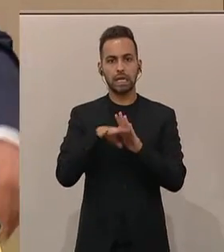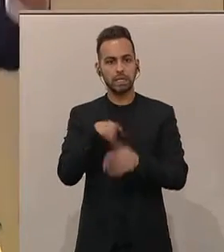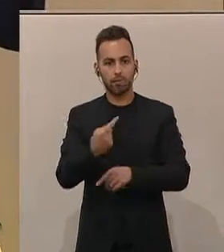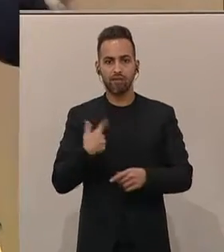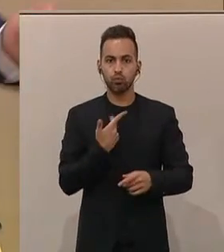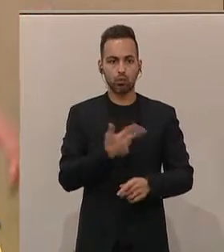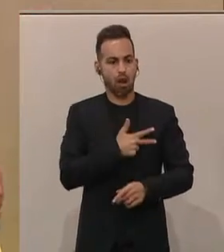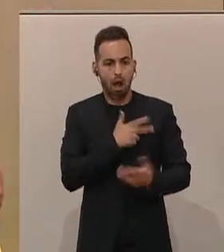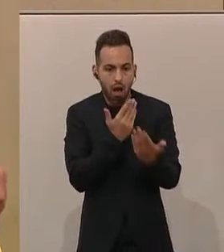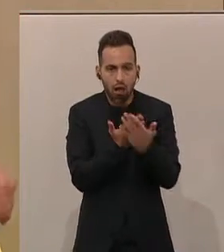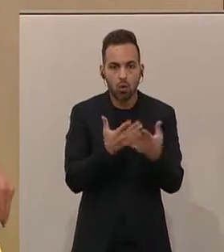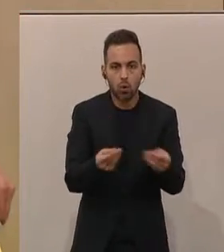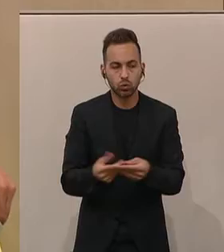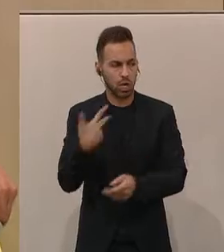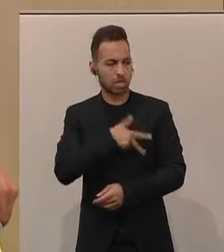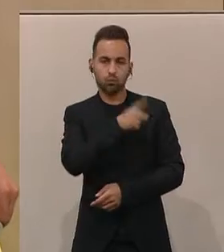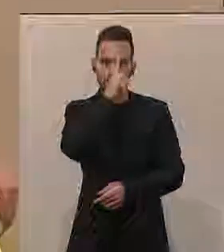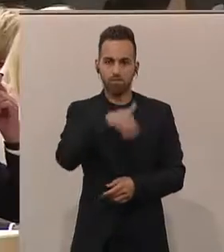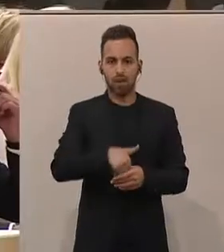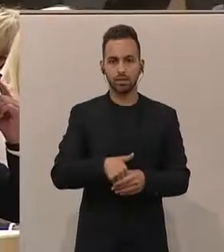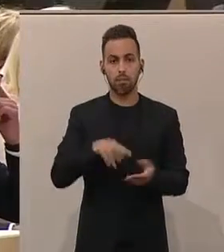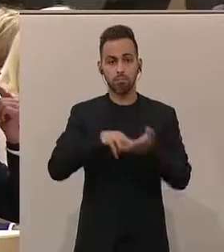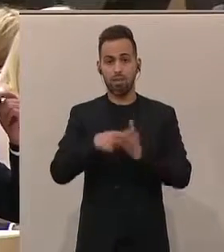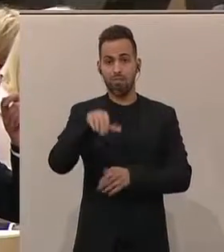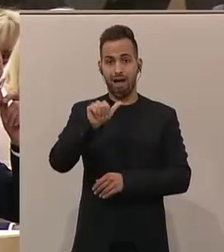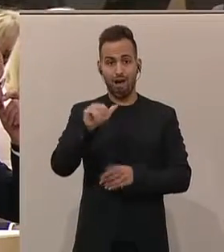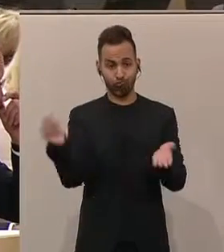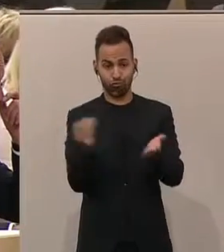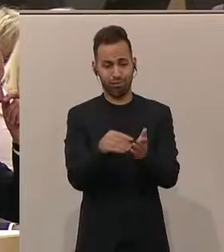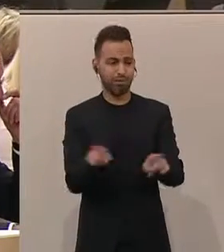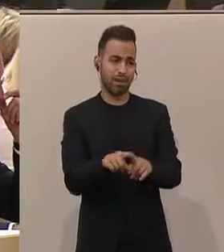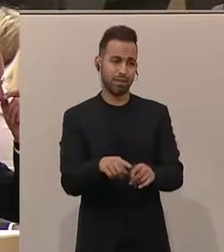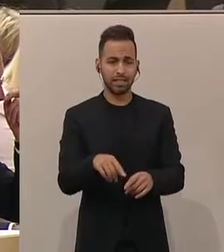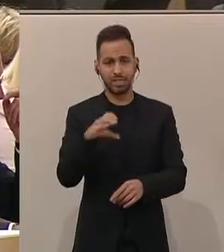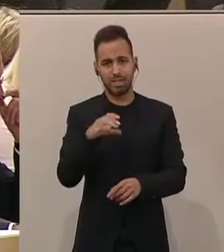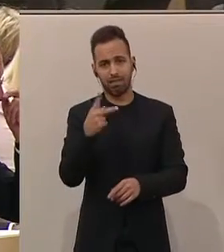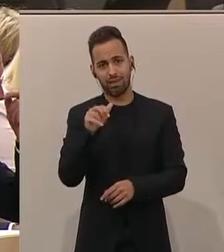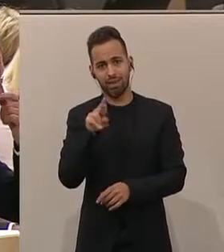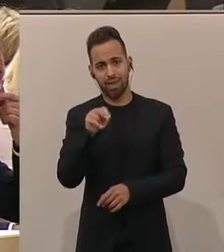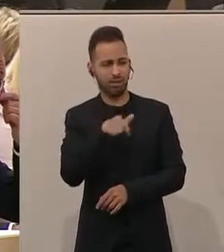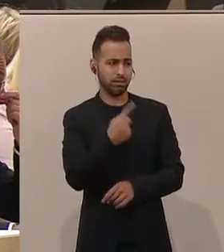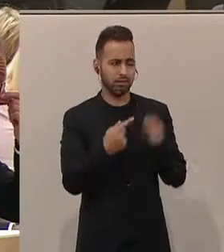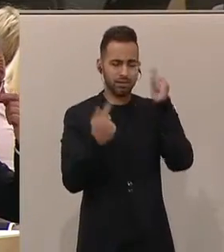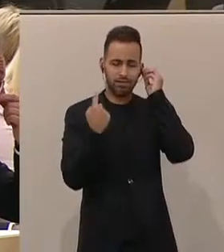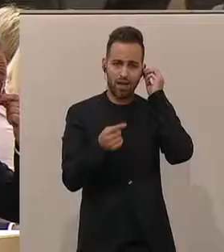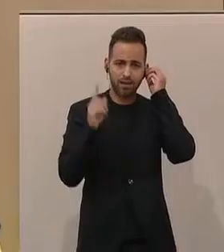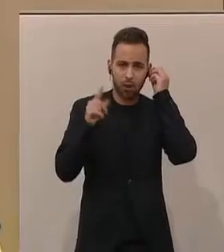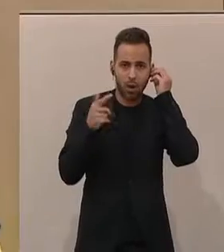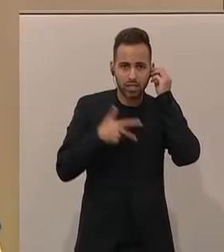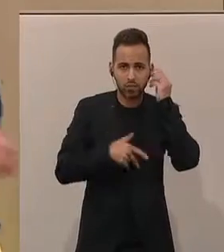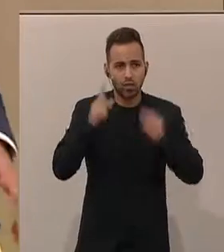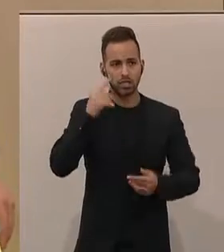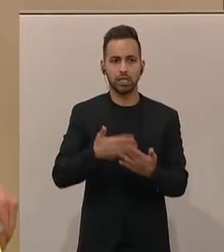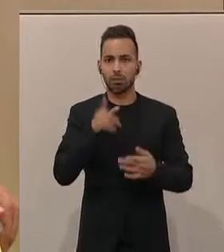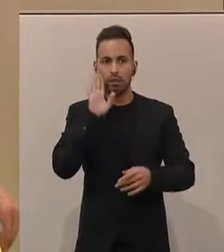machen. Und das weiß auch der SPÖ, im Plan A steht es ja auch so drin, Christian Kern. Das weiß auch die SPÖ und deswegen bitte